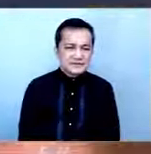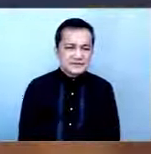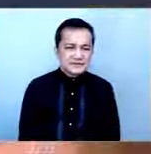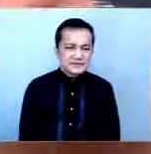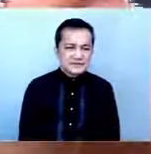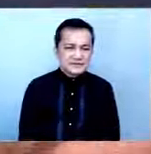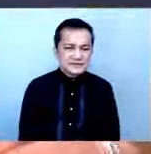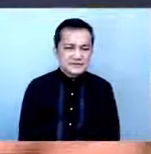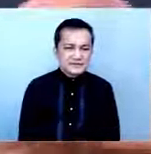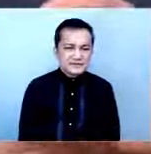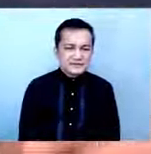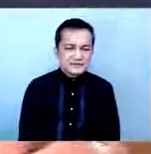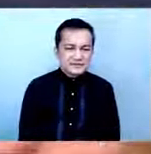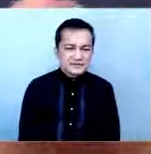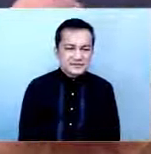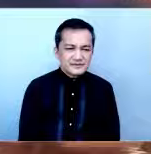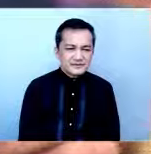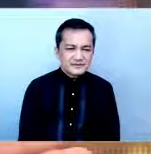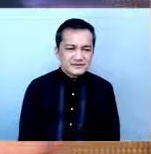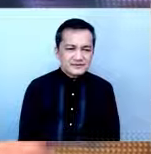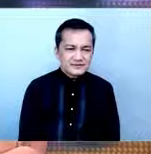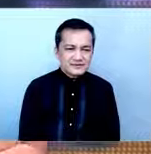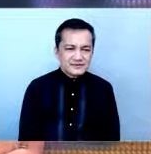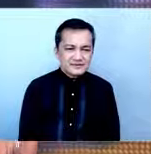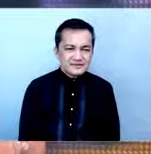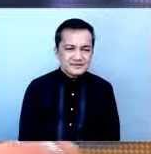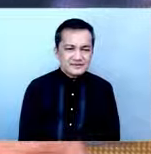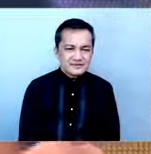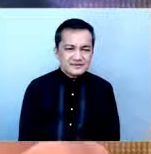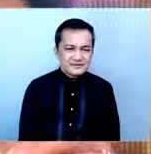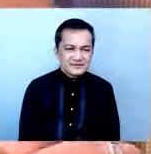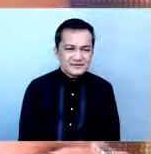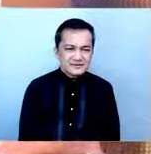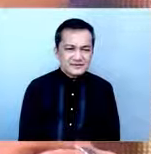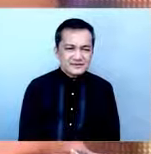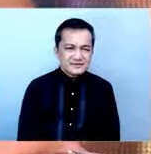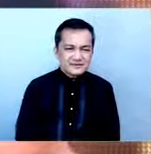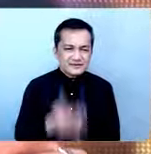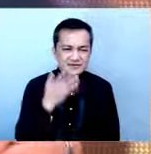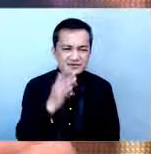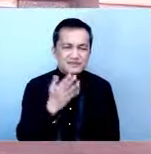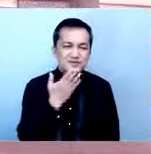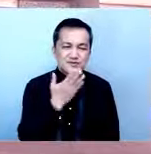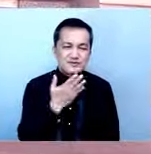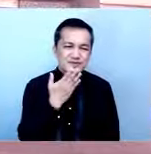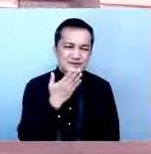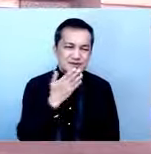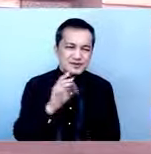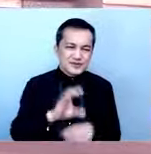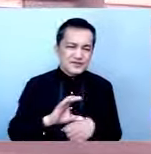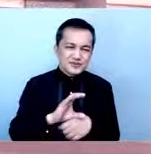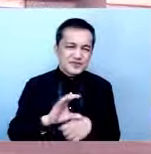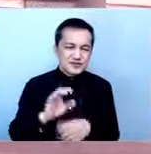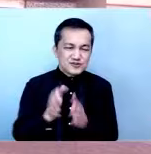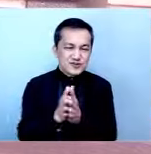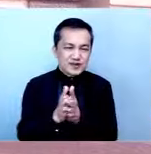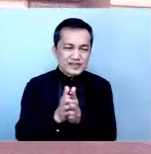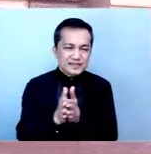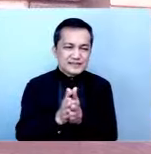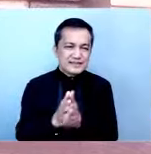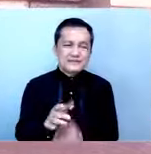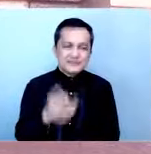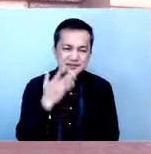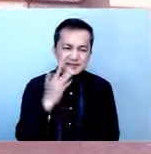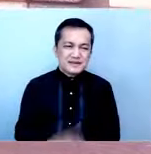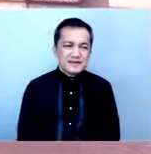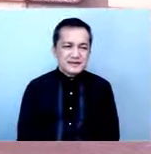Agad-agad. Sarap, mami. Sarap, ma'am, di ba? Yung chocolate. Sarap, diba? Banado, no? Alam mo, impress mo talaga.